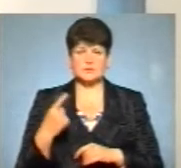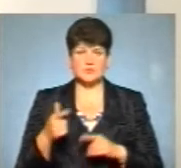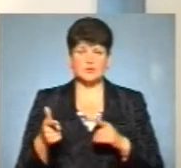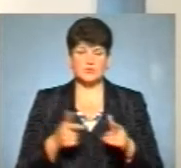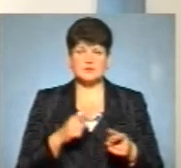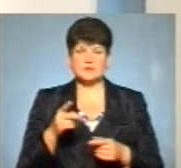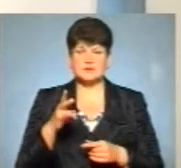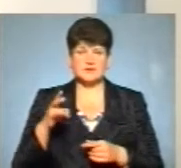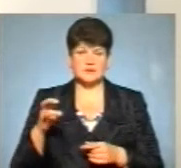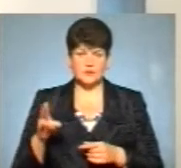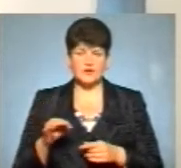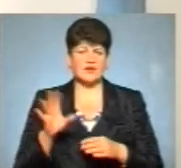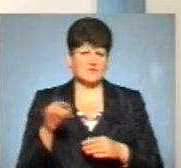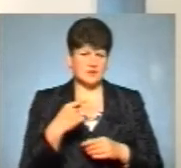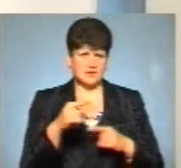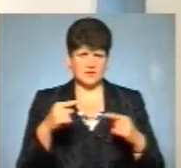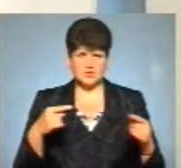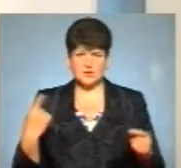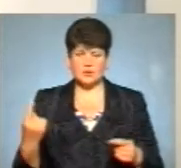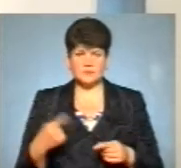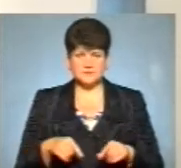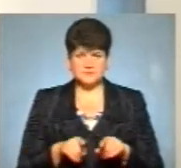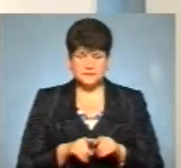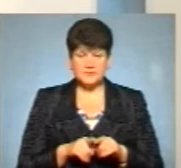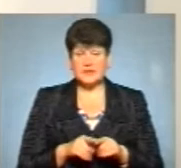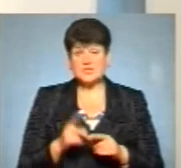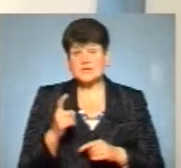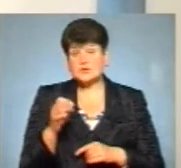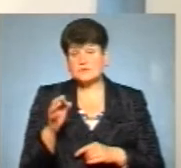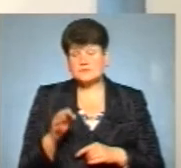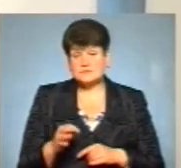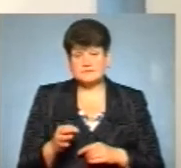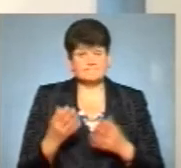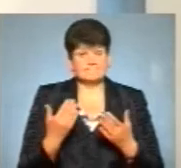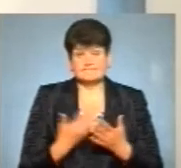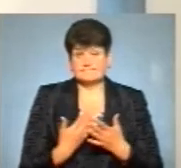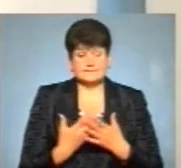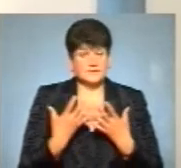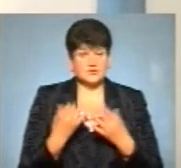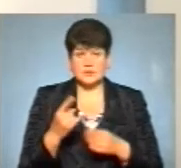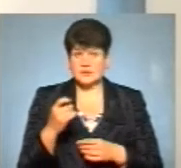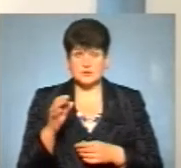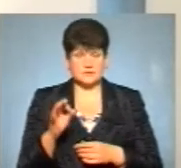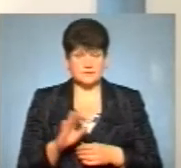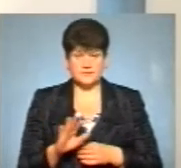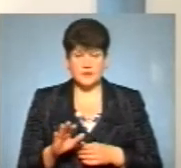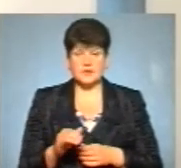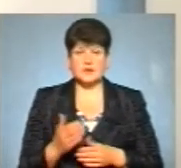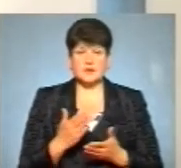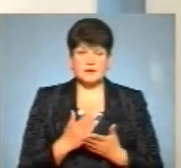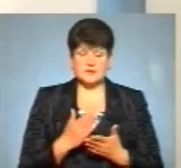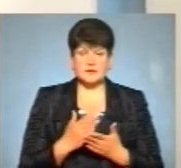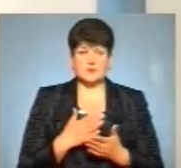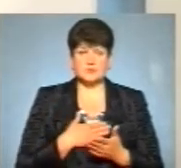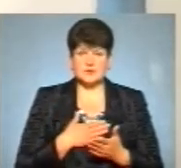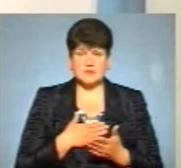як і всі інші області. Чи на 100%, мабуть, ще не на 100%, бо є в нас